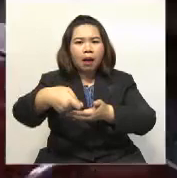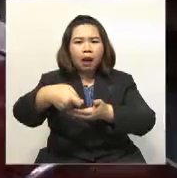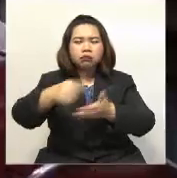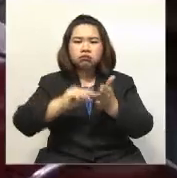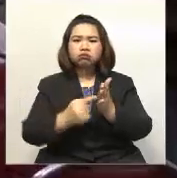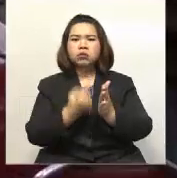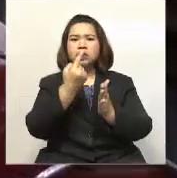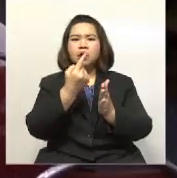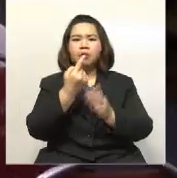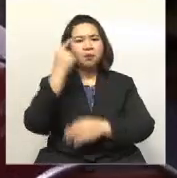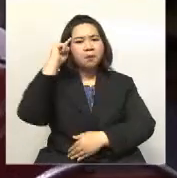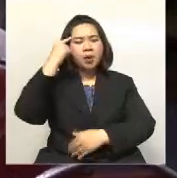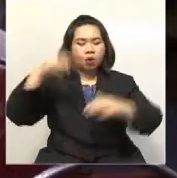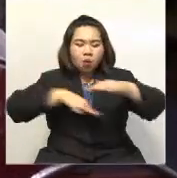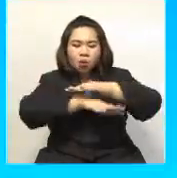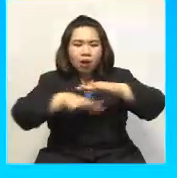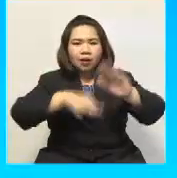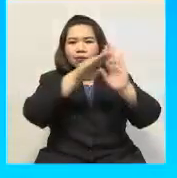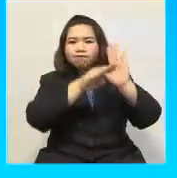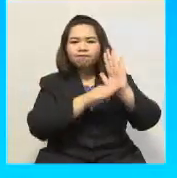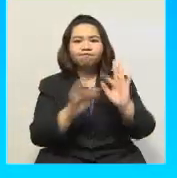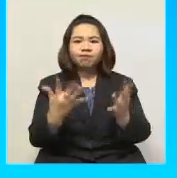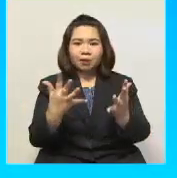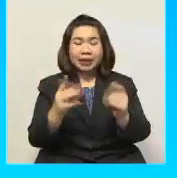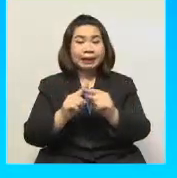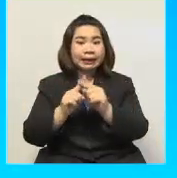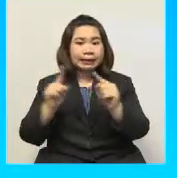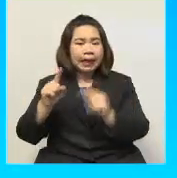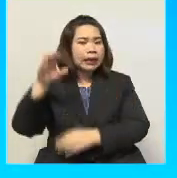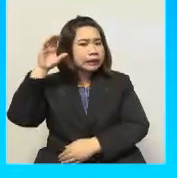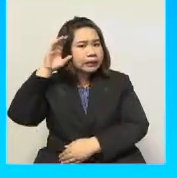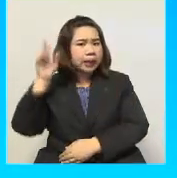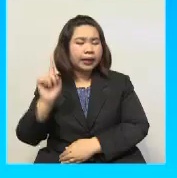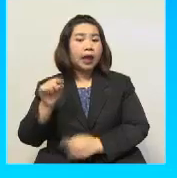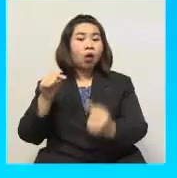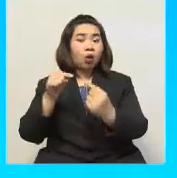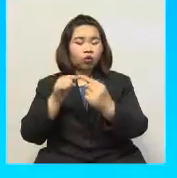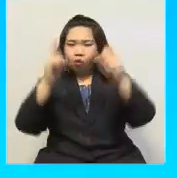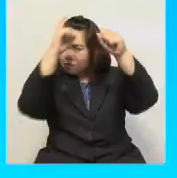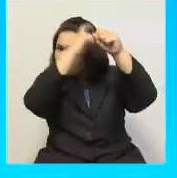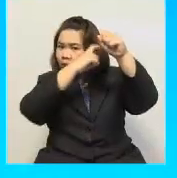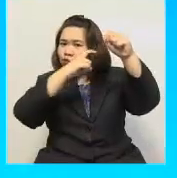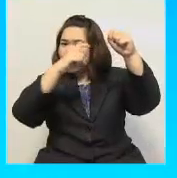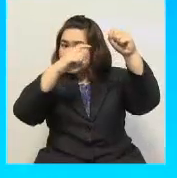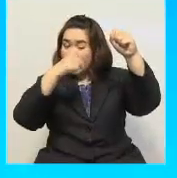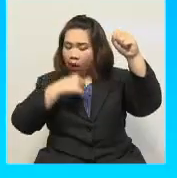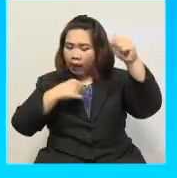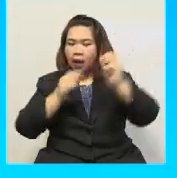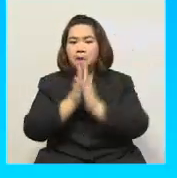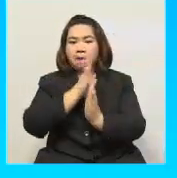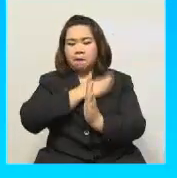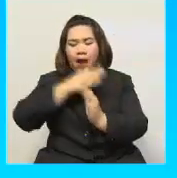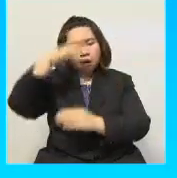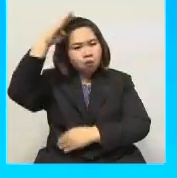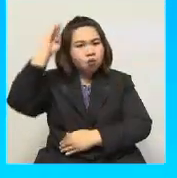กเมื่อใดนั้นนะไม่มีหลักฐานที่ชัดเจนแต่มีความเชื่อที่ว่าพระอุปคุตที่เป็นพระพุทธเจ้าทรงเป็นองค์อุปัชฌ